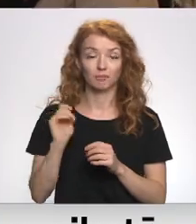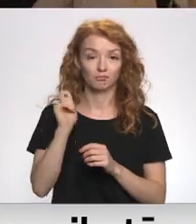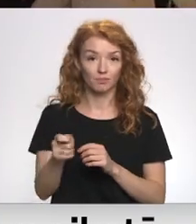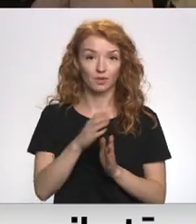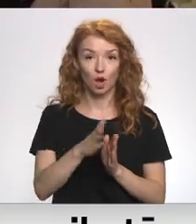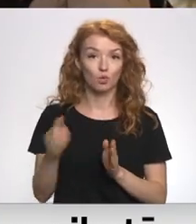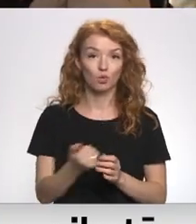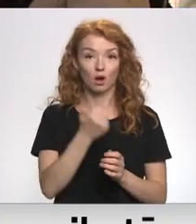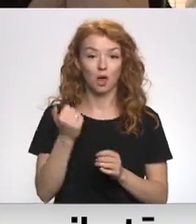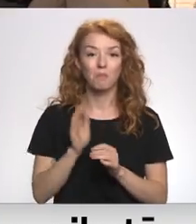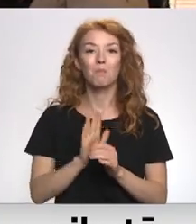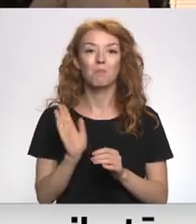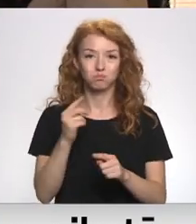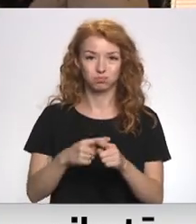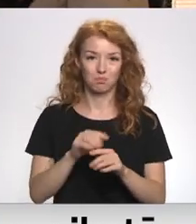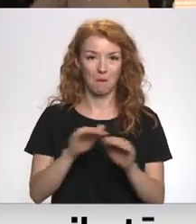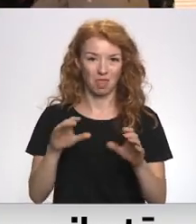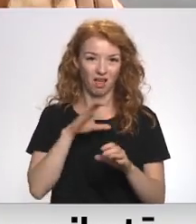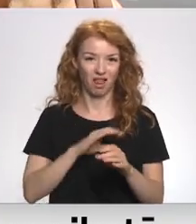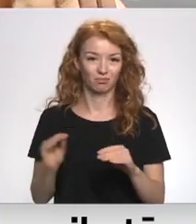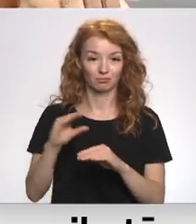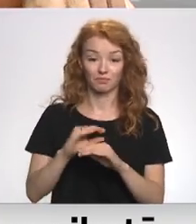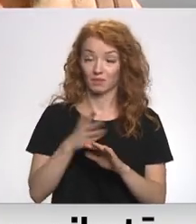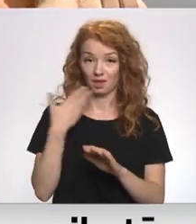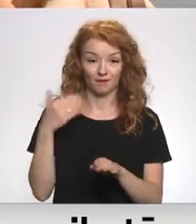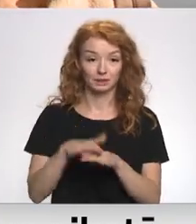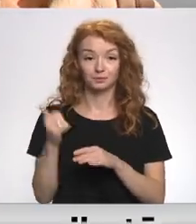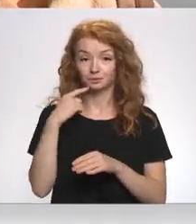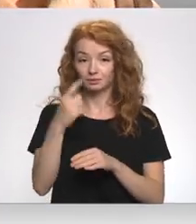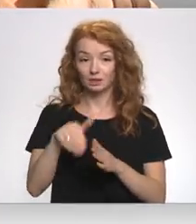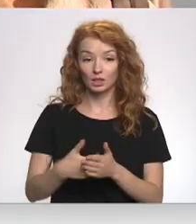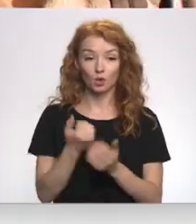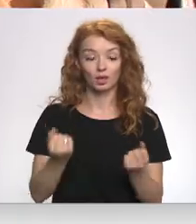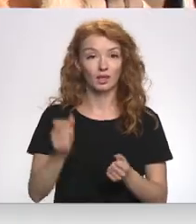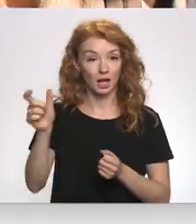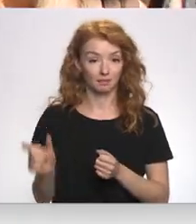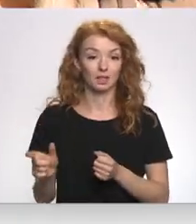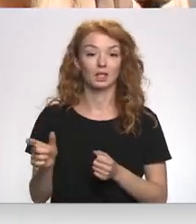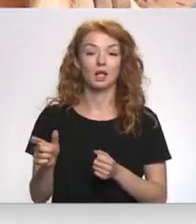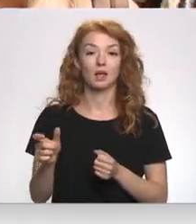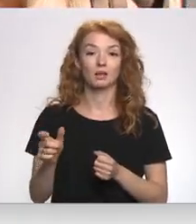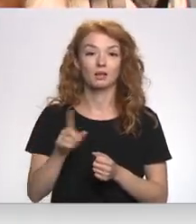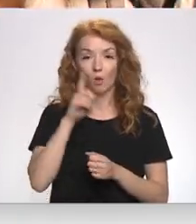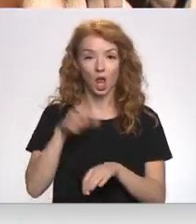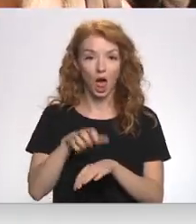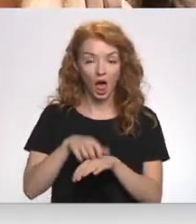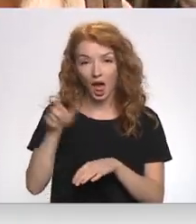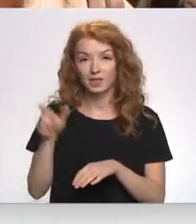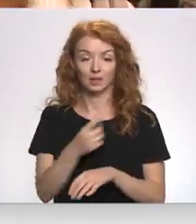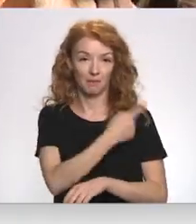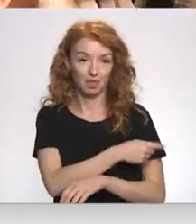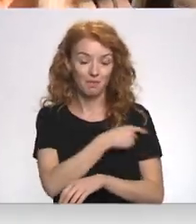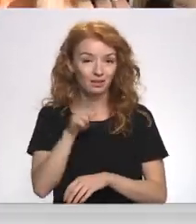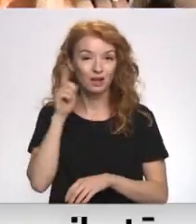katru gadu pie pamata algas, tas nekas netika izpildīts. Jaunie darbinieki, rezidenti, ārsti, māsas